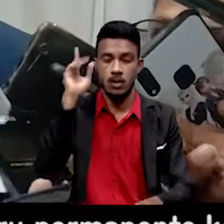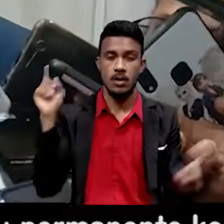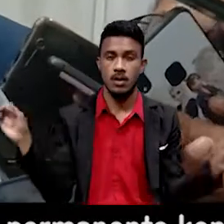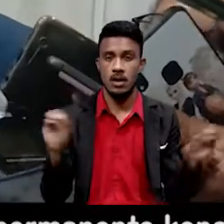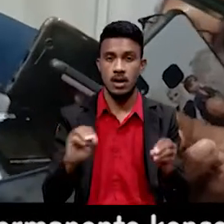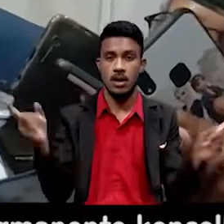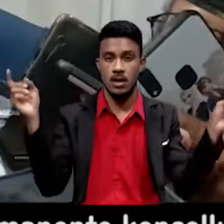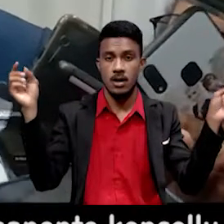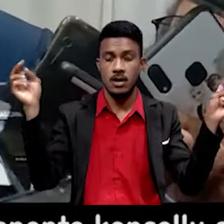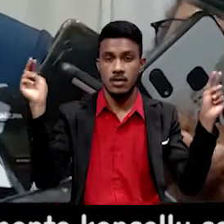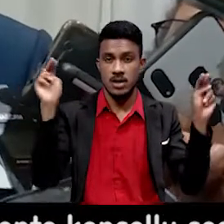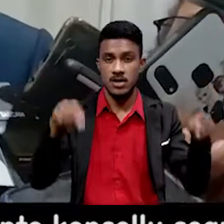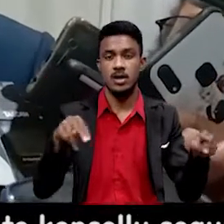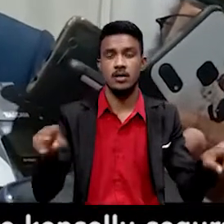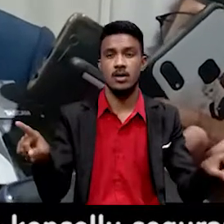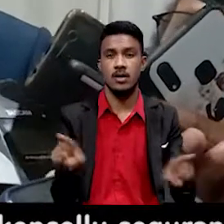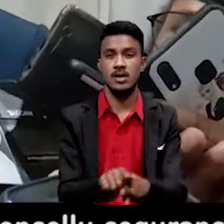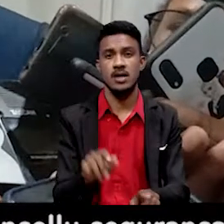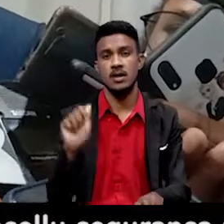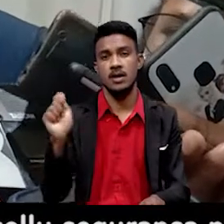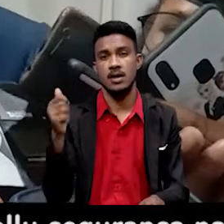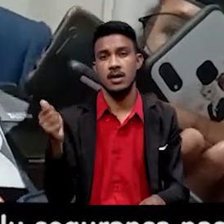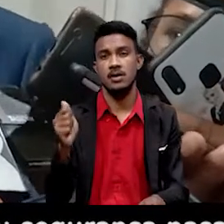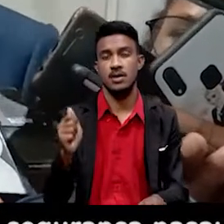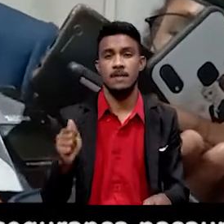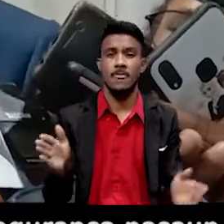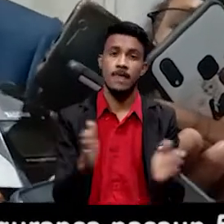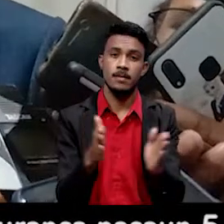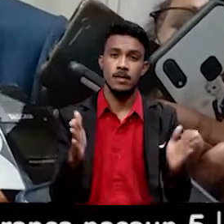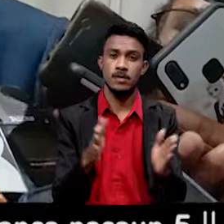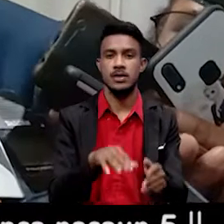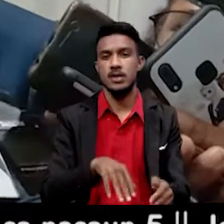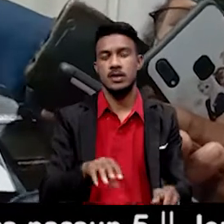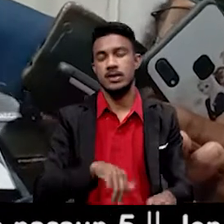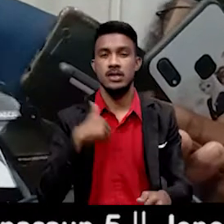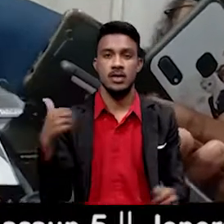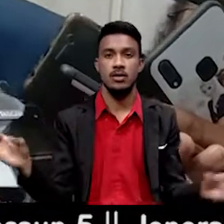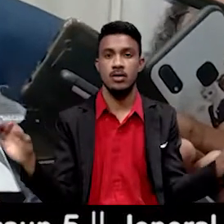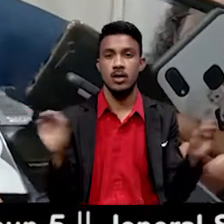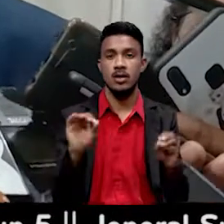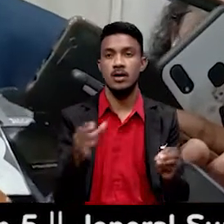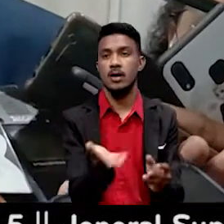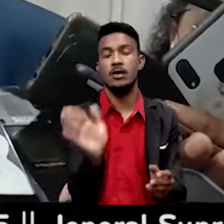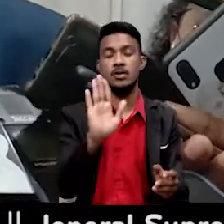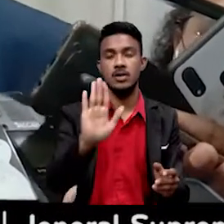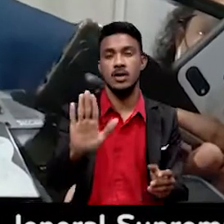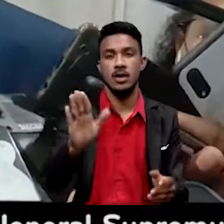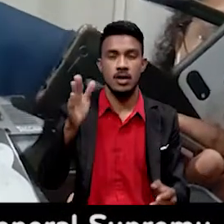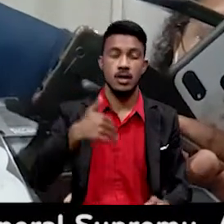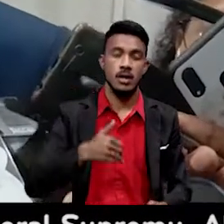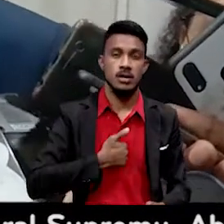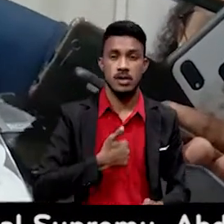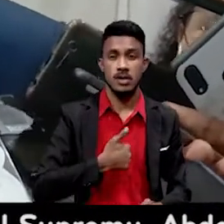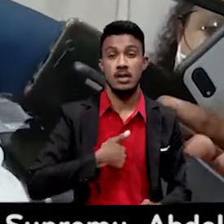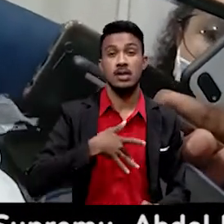tu hanesan ulu es des ne ansa poder kar balu balu balu se lai ona tu mo sinti ga ya tinan koto